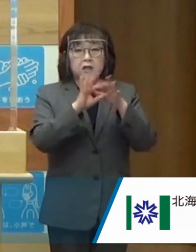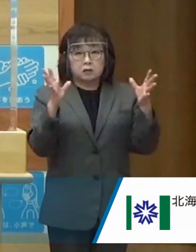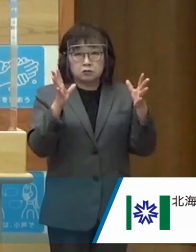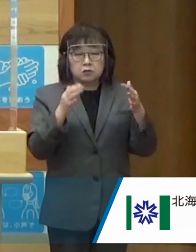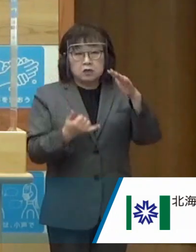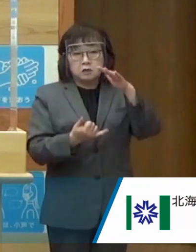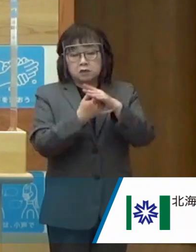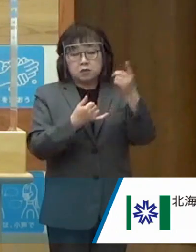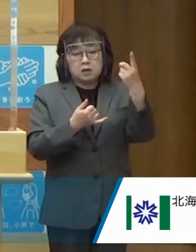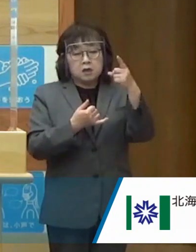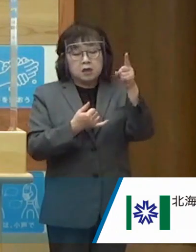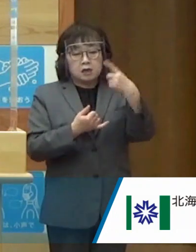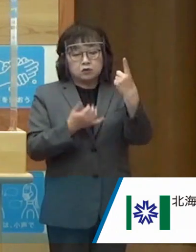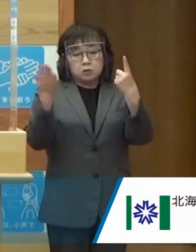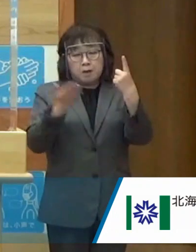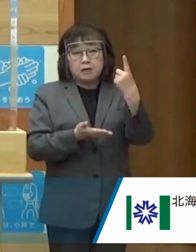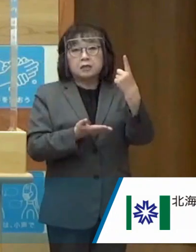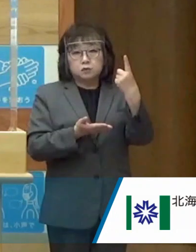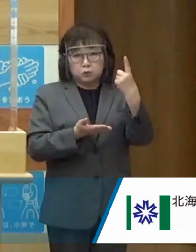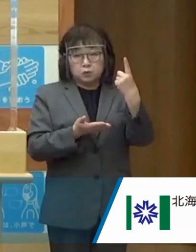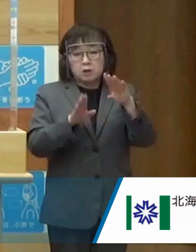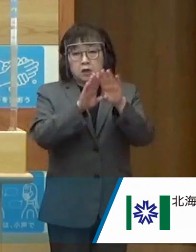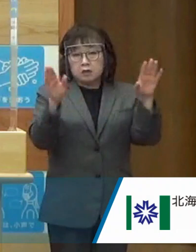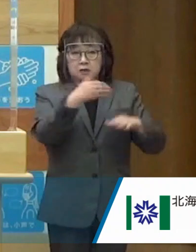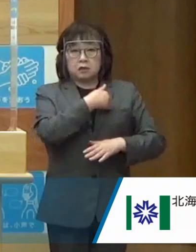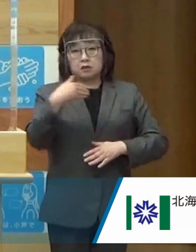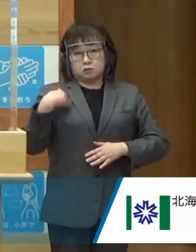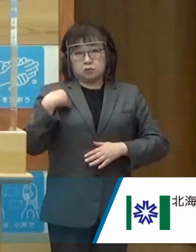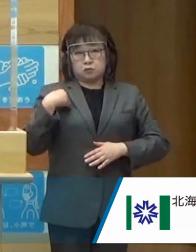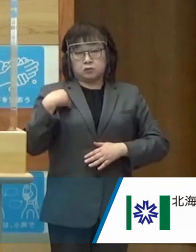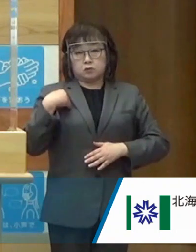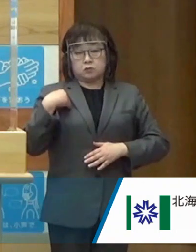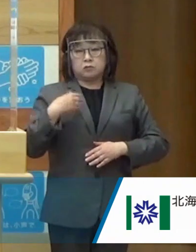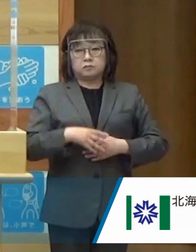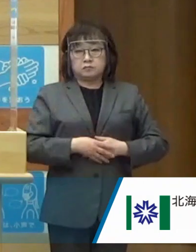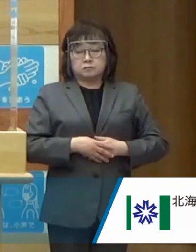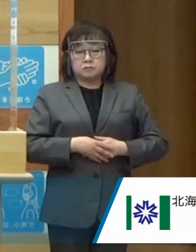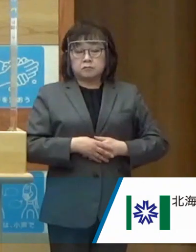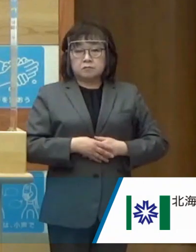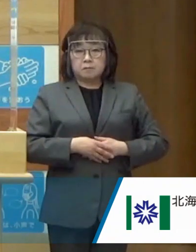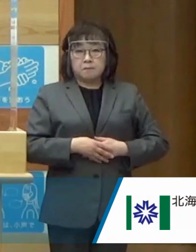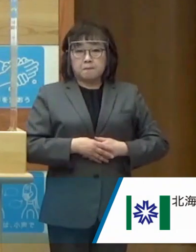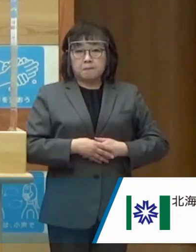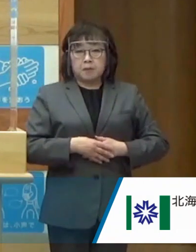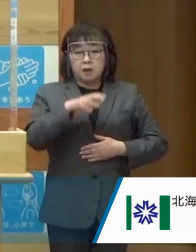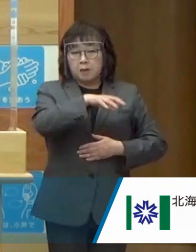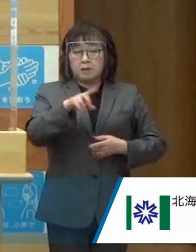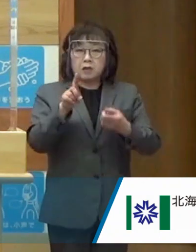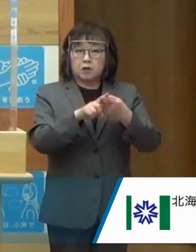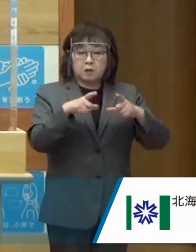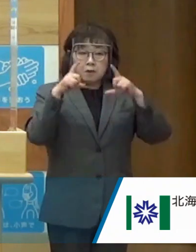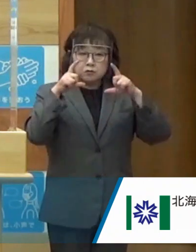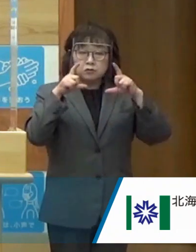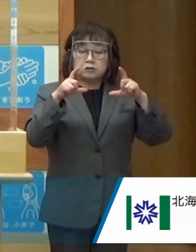容定員 100% での開催が可能となったわけでありますが、場面に応じたマ